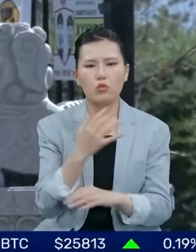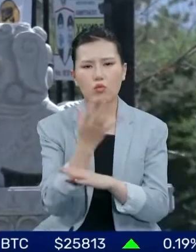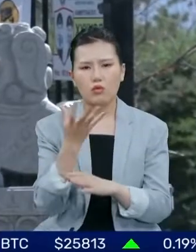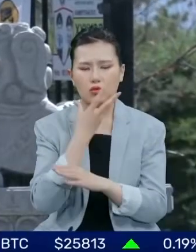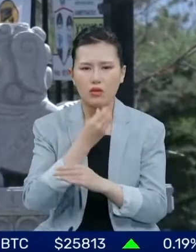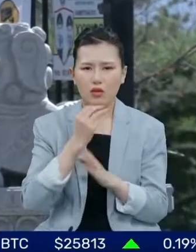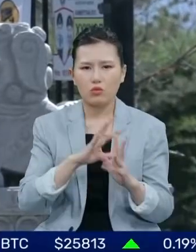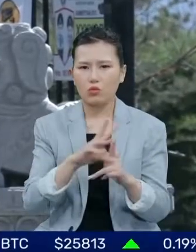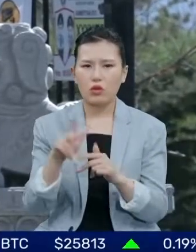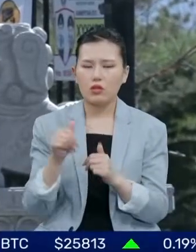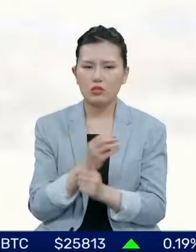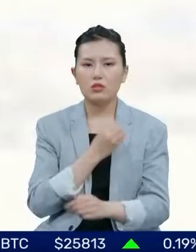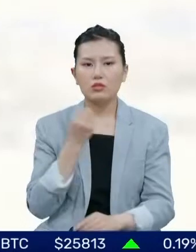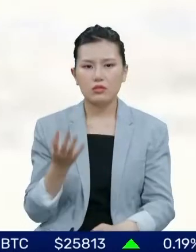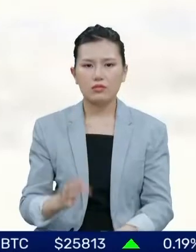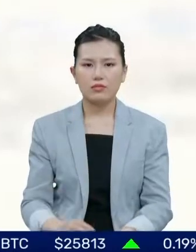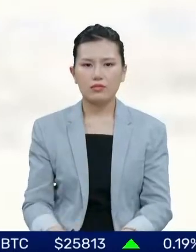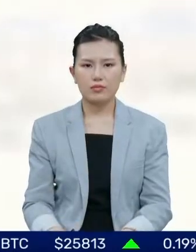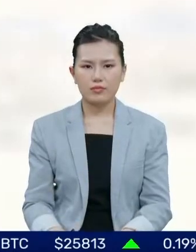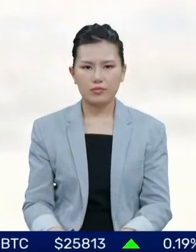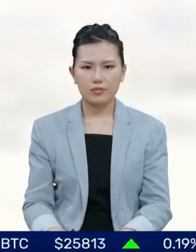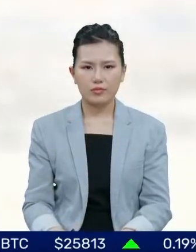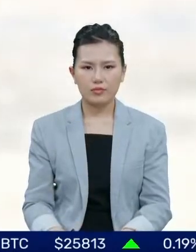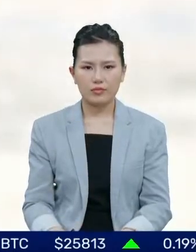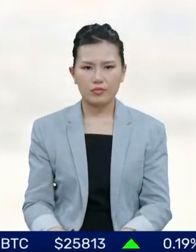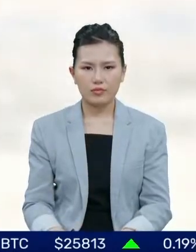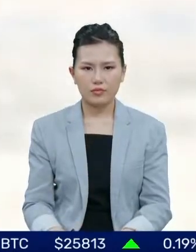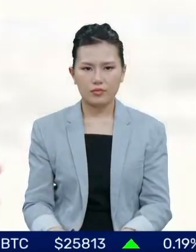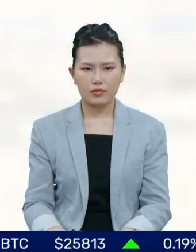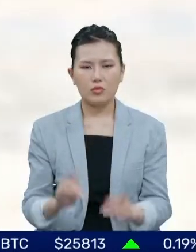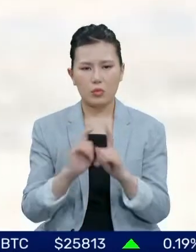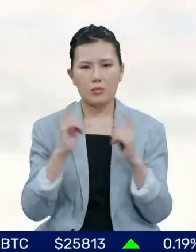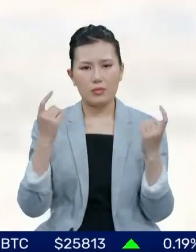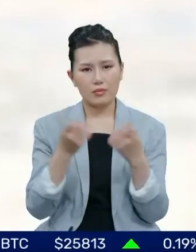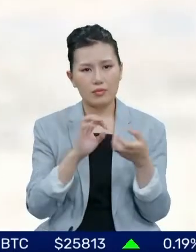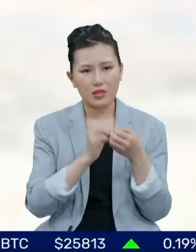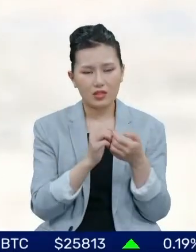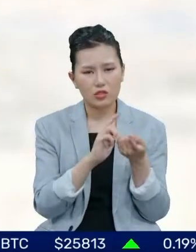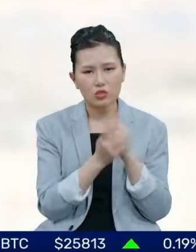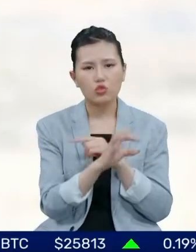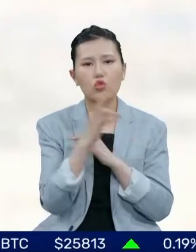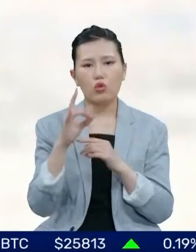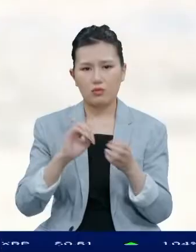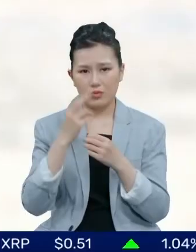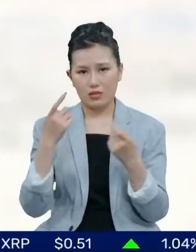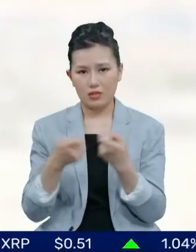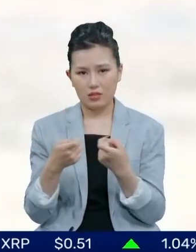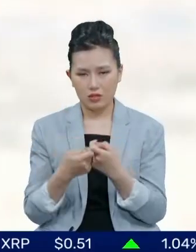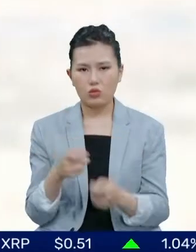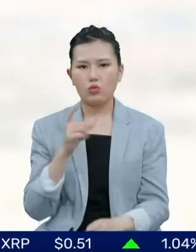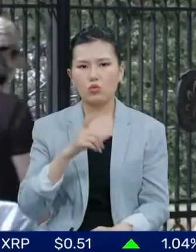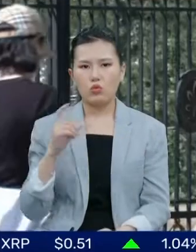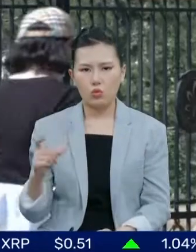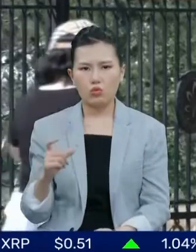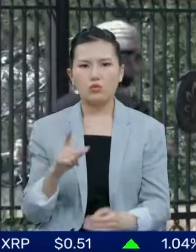байна. Энэ Монгийн энд зөвхөн хашаа барьж байгаа оронд зөвөр өөр юм зохицуулаад явахдаа иргэдтэй дүргүй үүдээр ороод хэвсцэн хүмүүсийг заавал